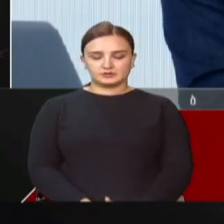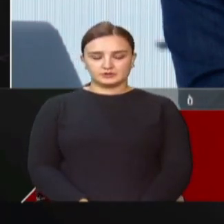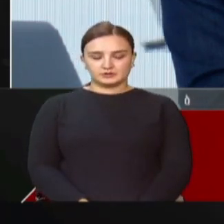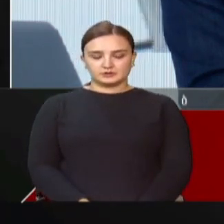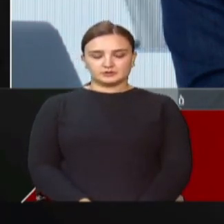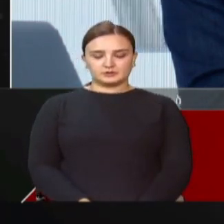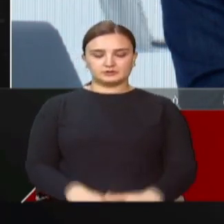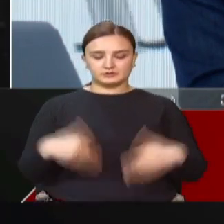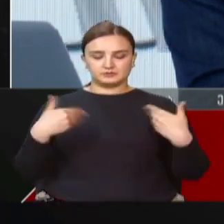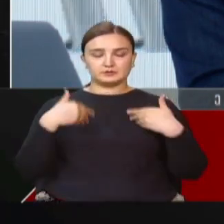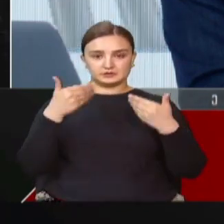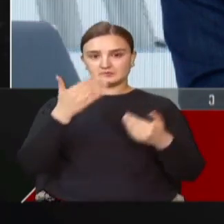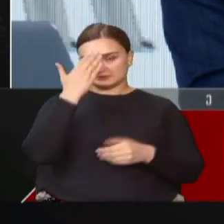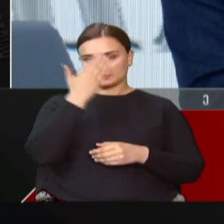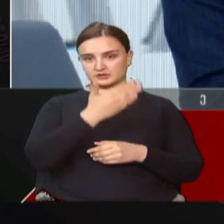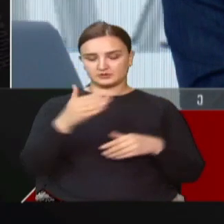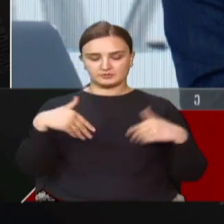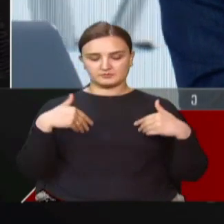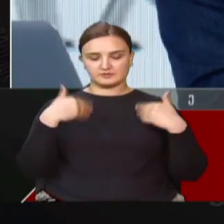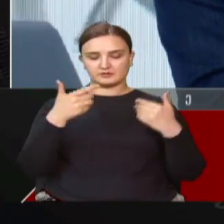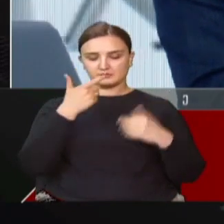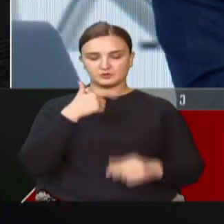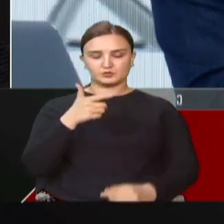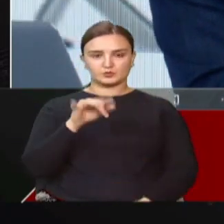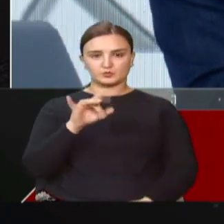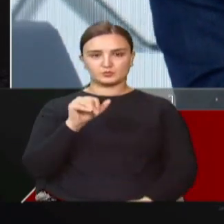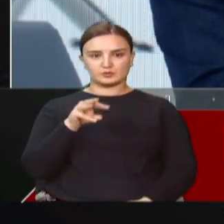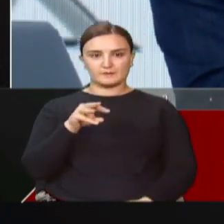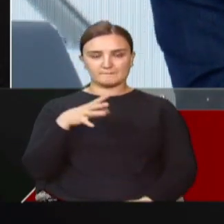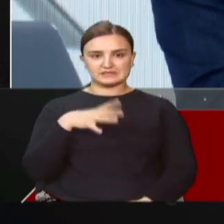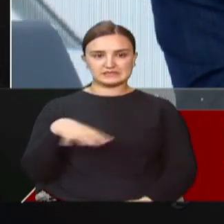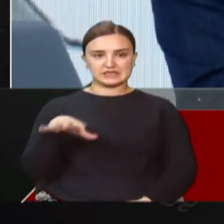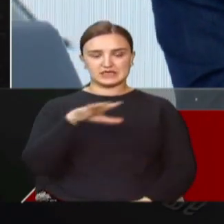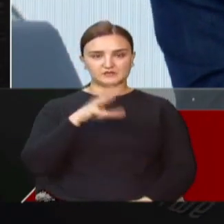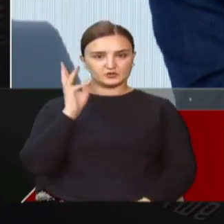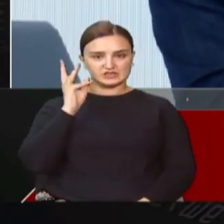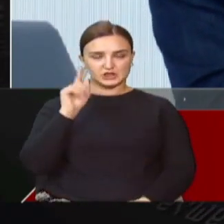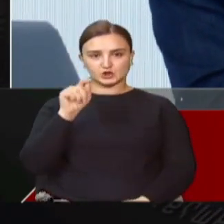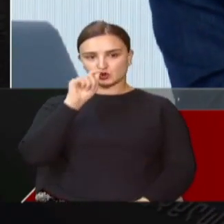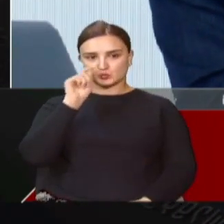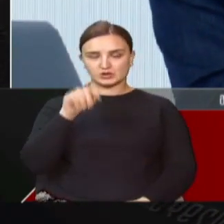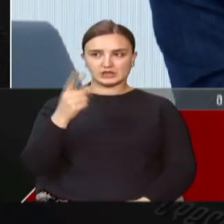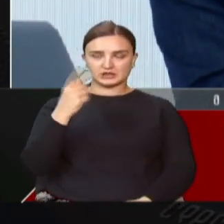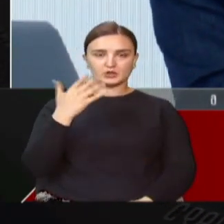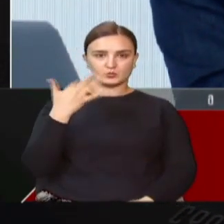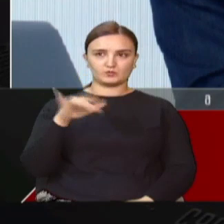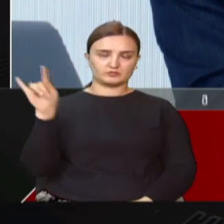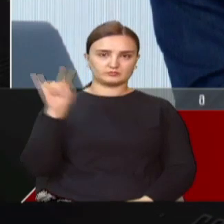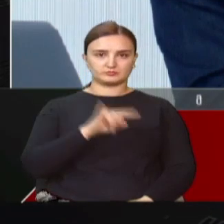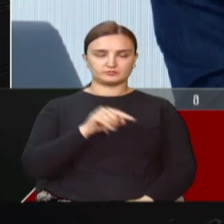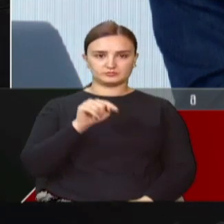Გამარჯობა, მოგესალმებით, მივესალმები საზოგადოებას. ბატონო გურა, საქართველოს ელჩი უკრაინიდან უკვე